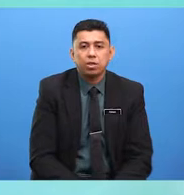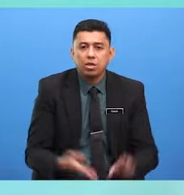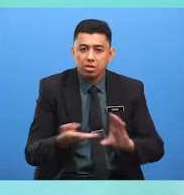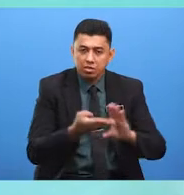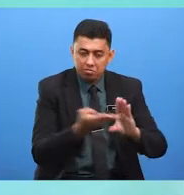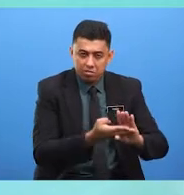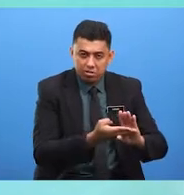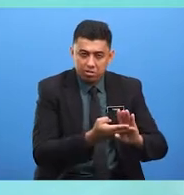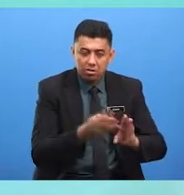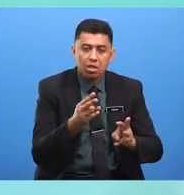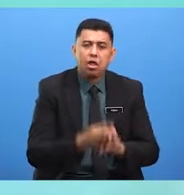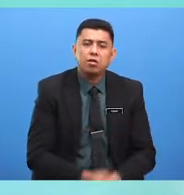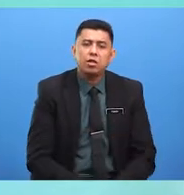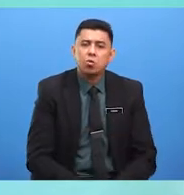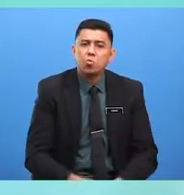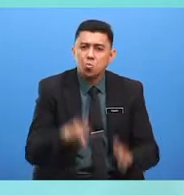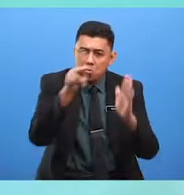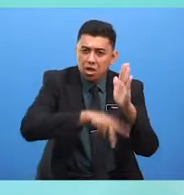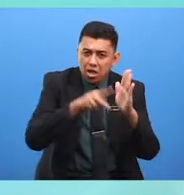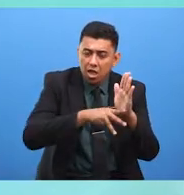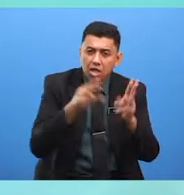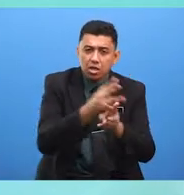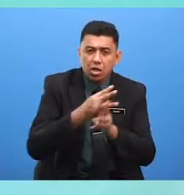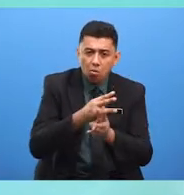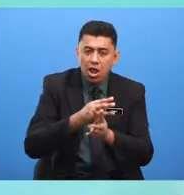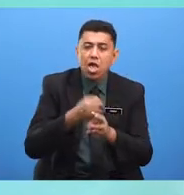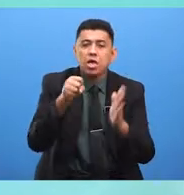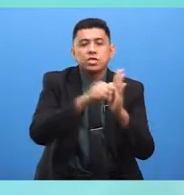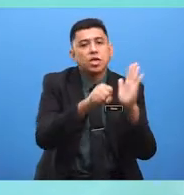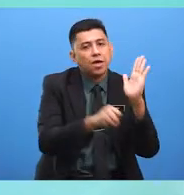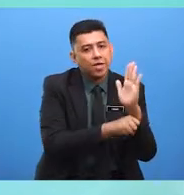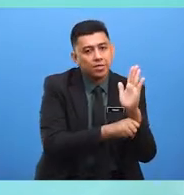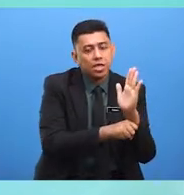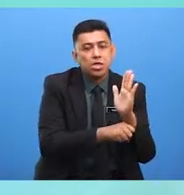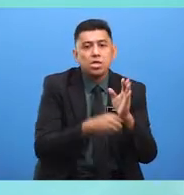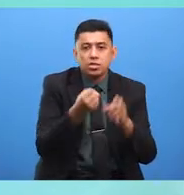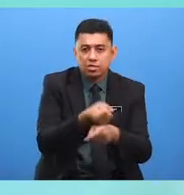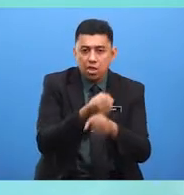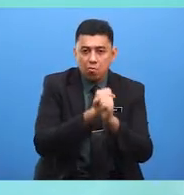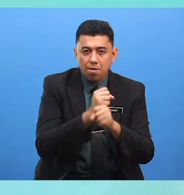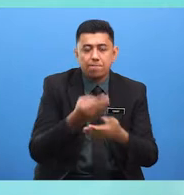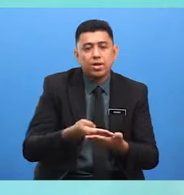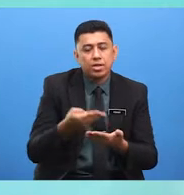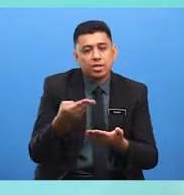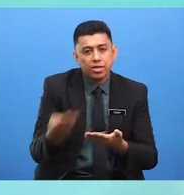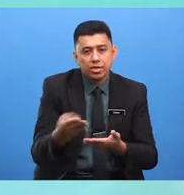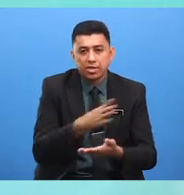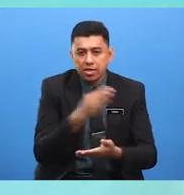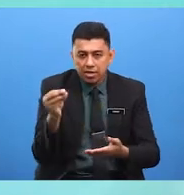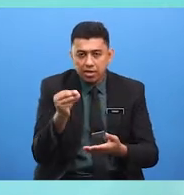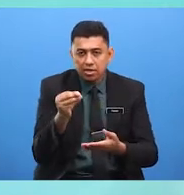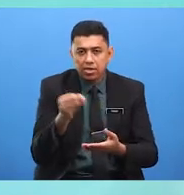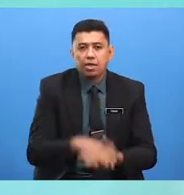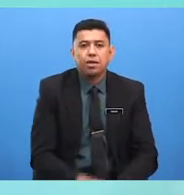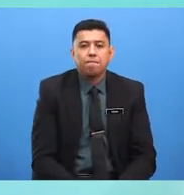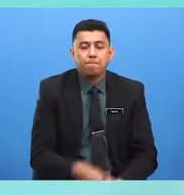kawalan syarat sewa beli dengan menaikkan jumlah pinjaman maksimum dan Ajeng kan tempoh bayaran